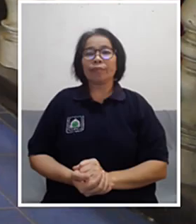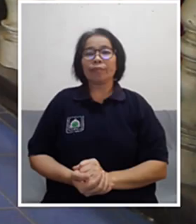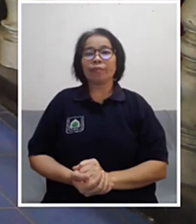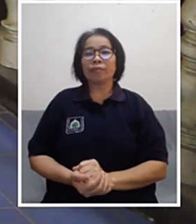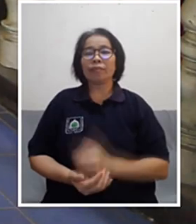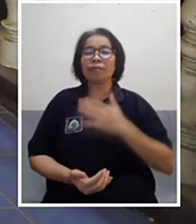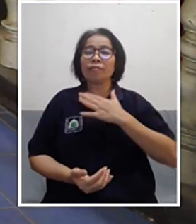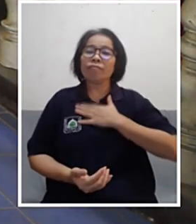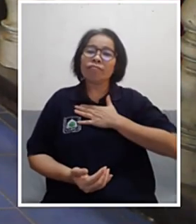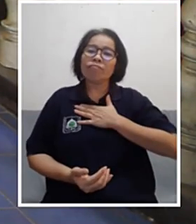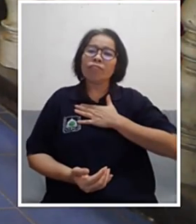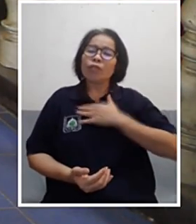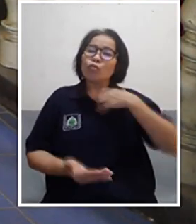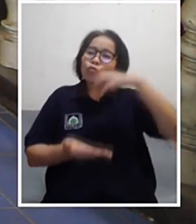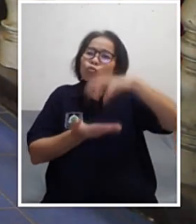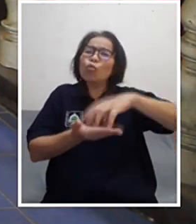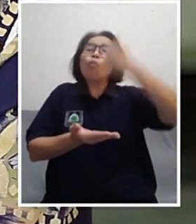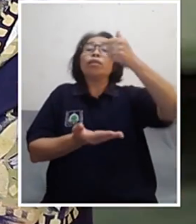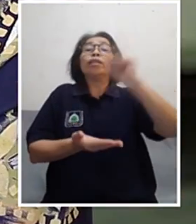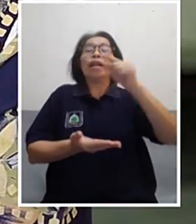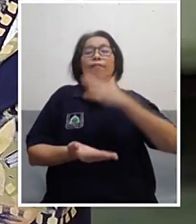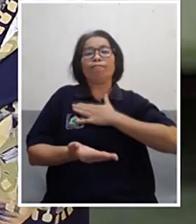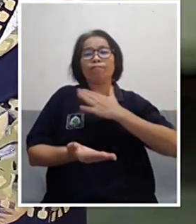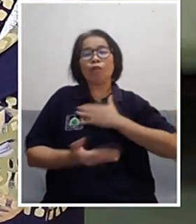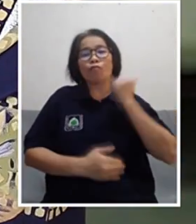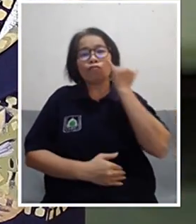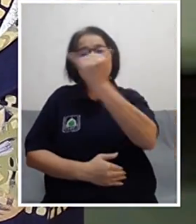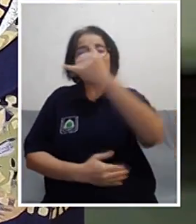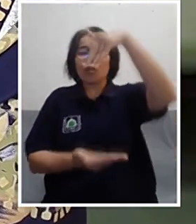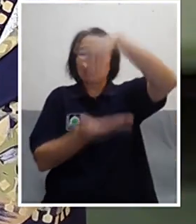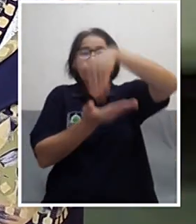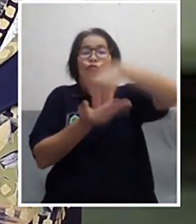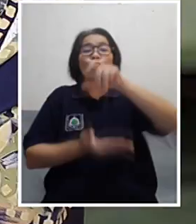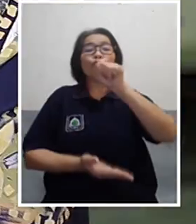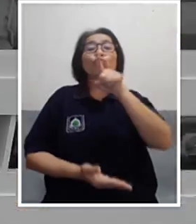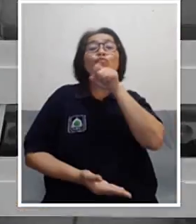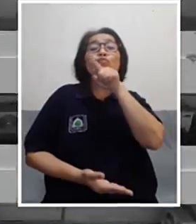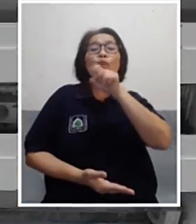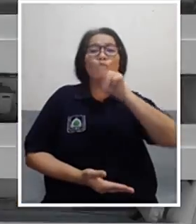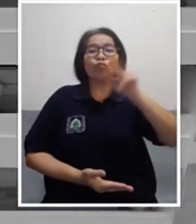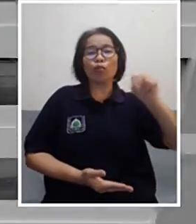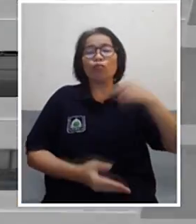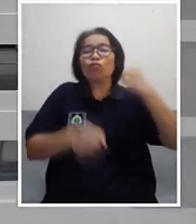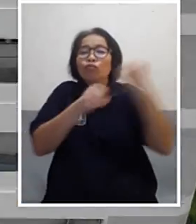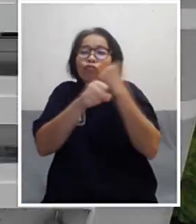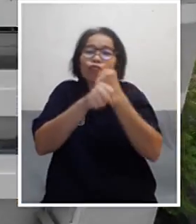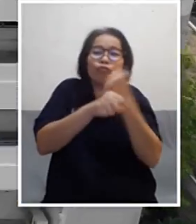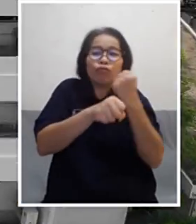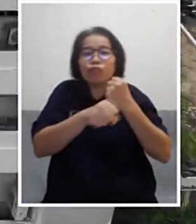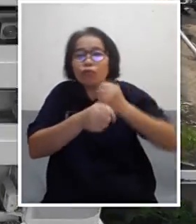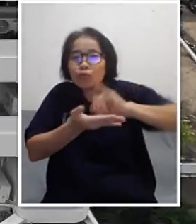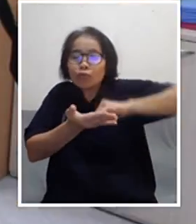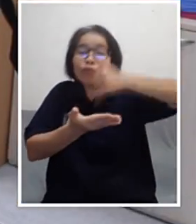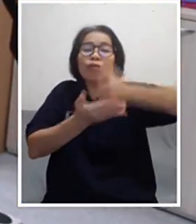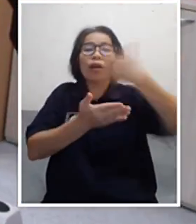เป็นความโชคดีที่ผมไปฝึกตัวอยู่ที่ศูนย์สิรินธรครับแล้วพี่ที่ศูนย์สิรินธรเขา